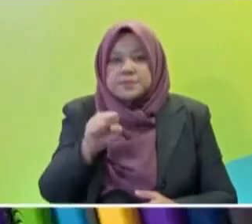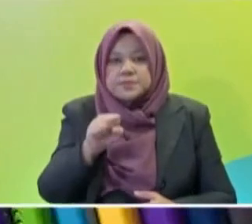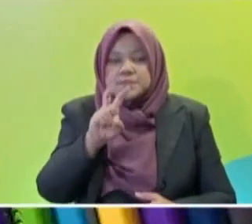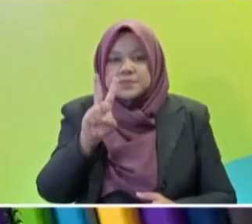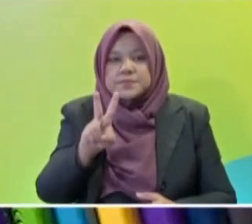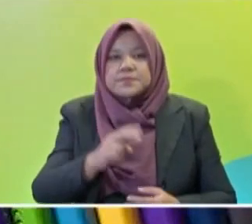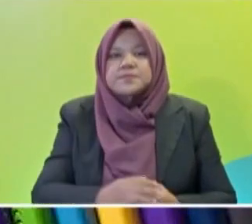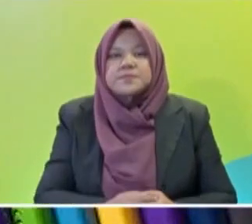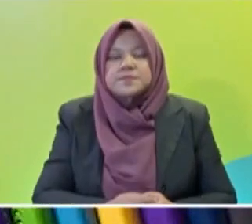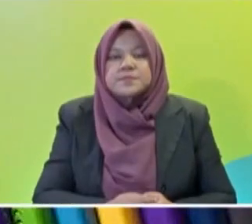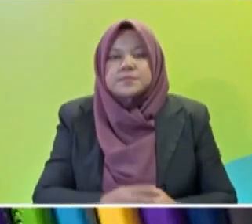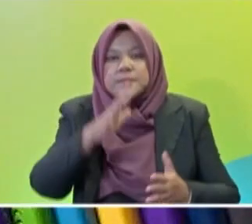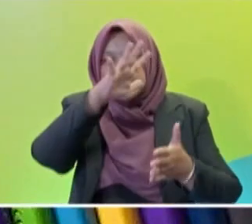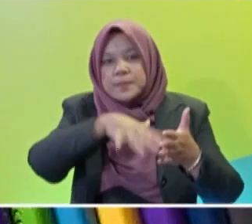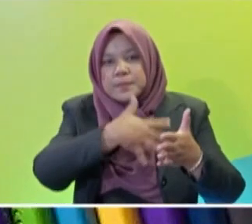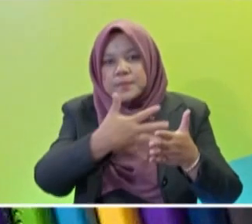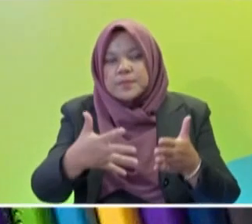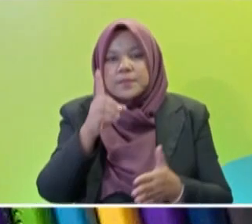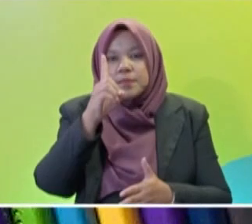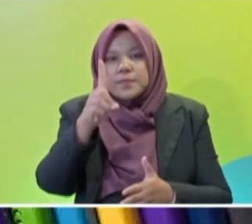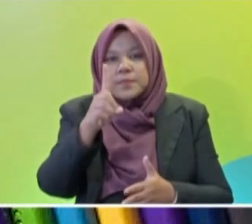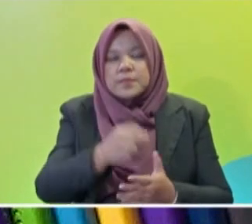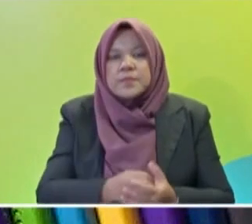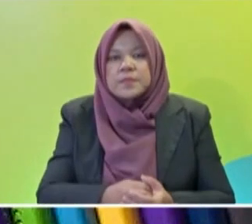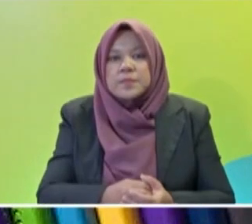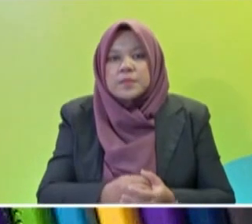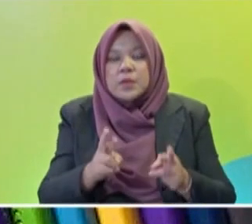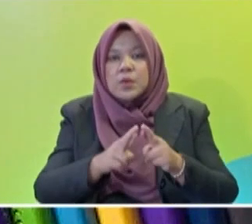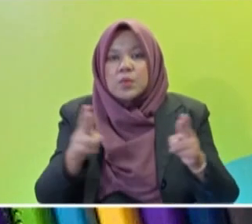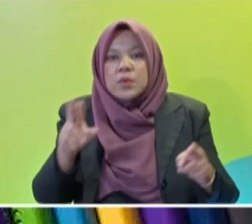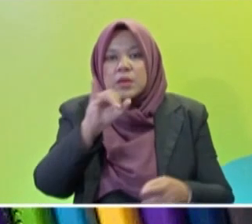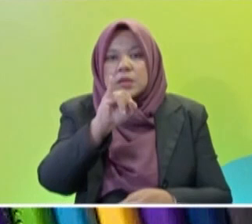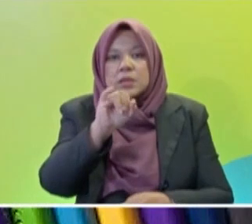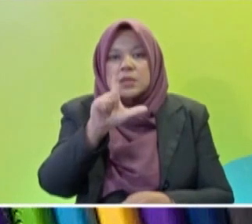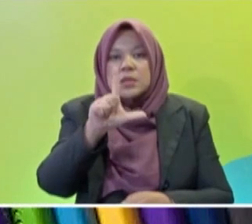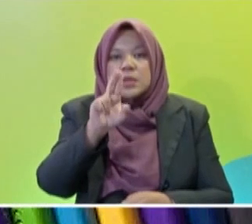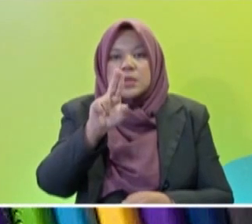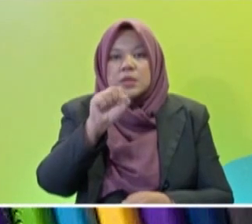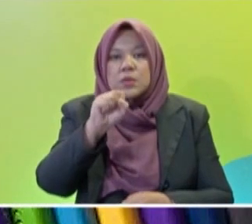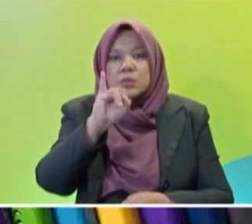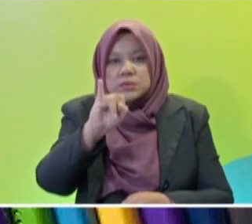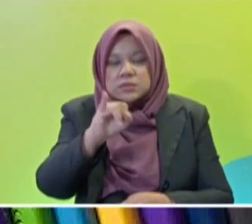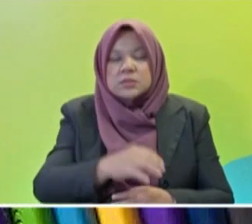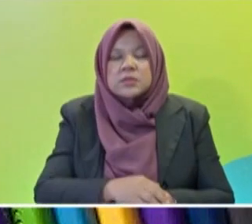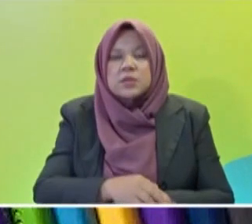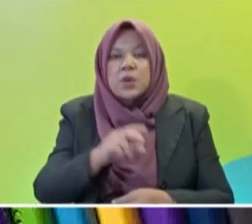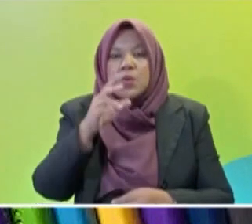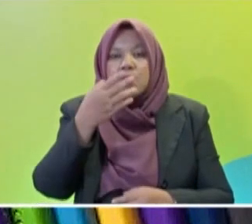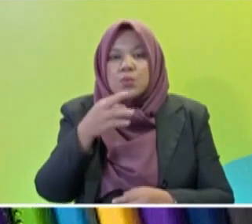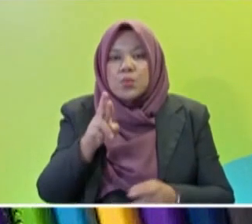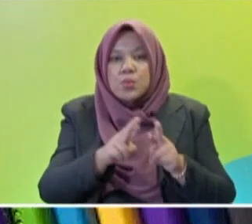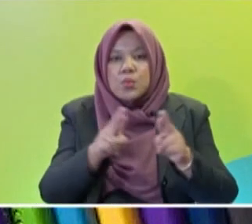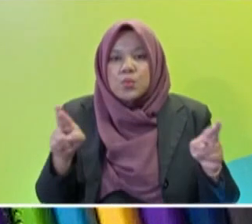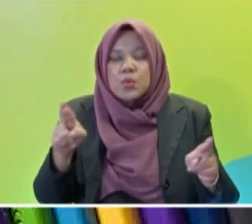Oke jadwal satu merupakan pernyataan pengelasan ruang ilusi ruang CP ruang dalam